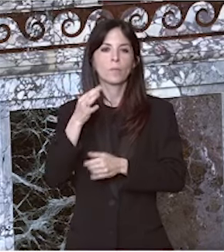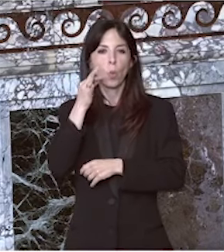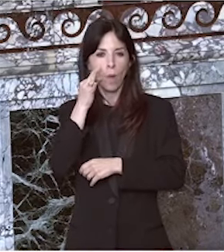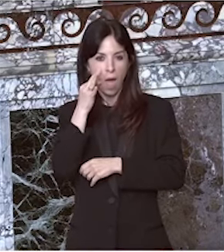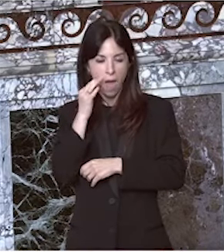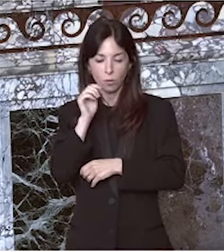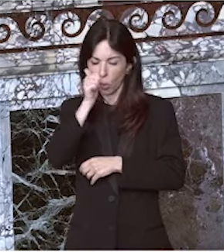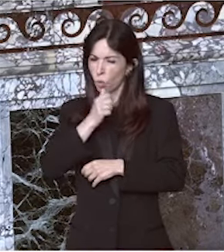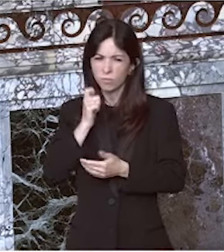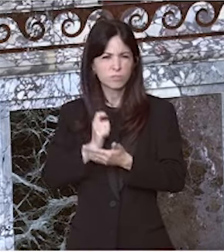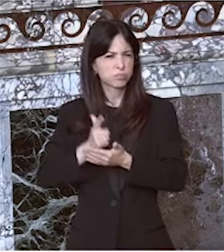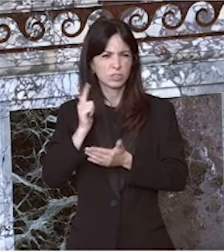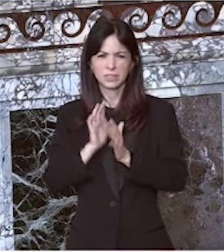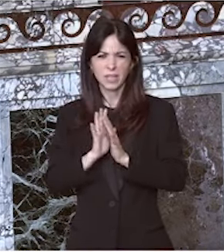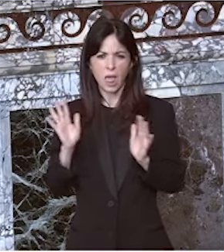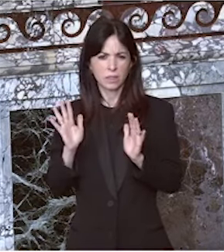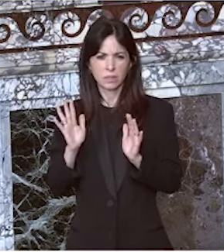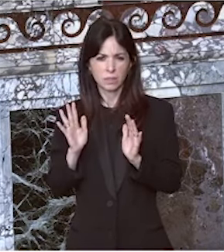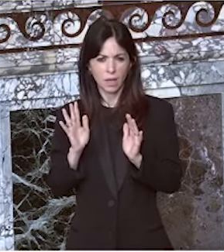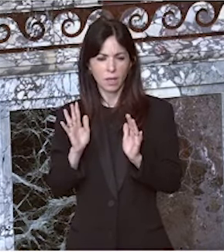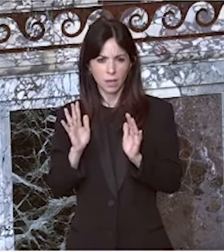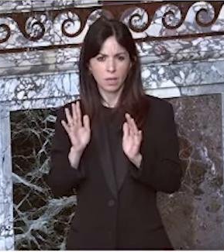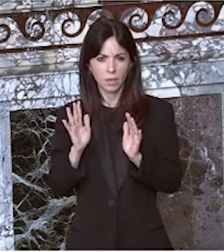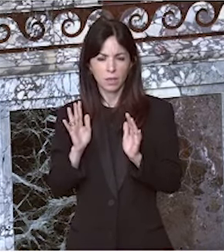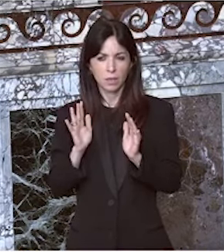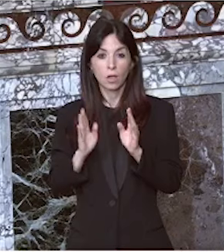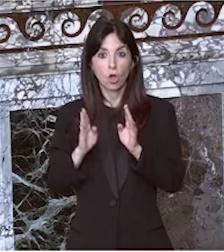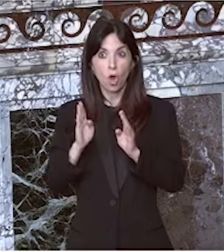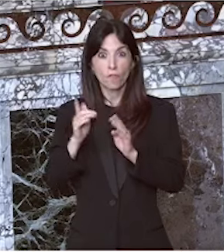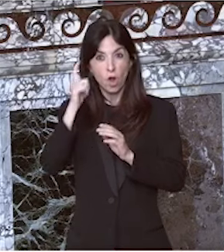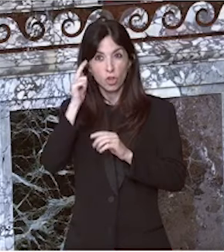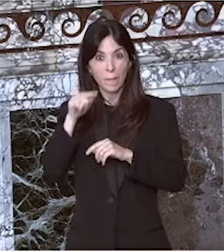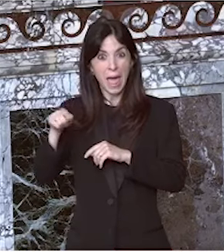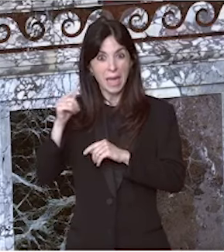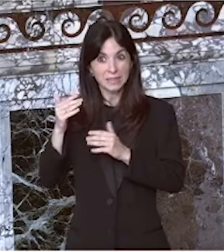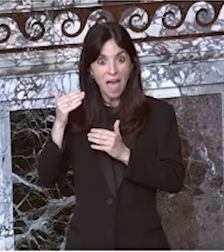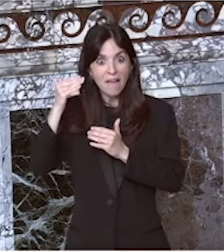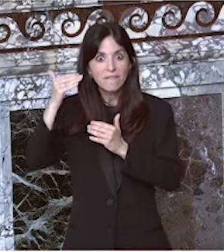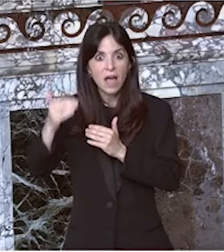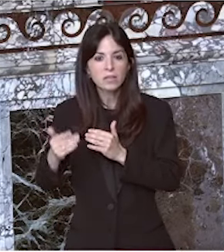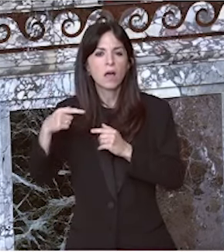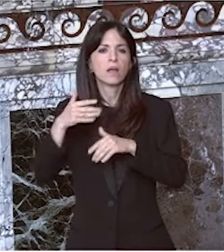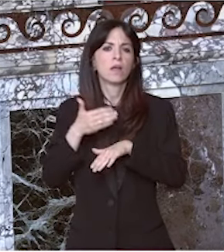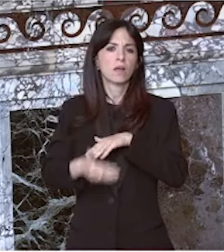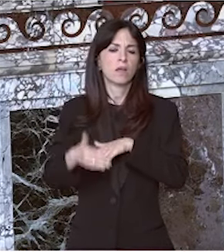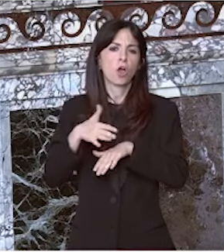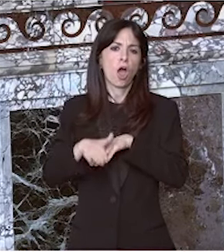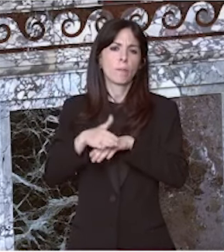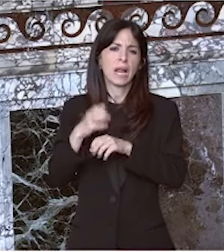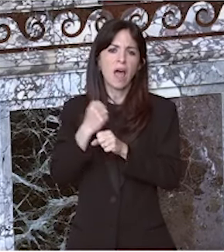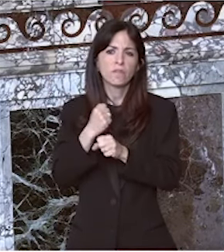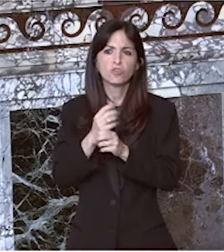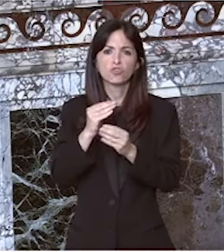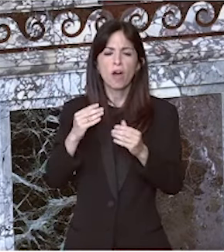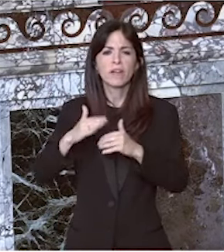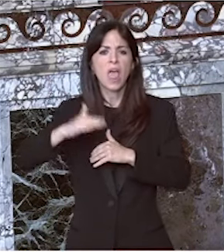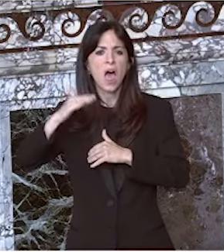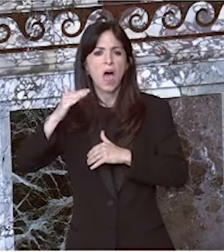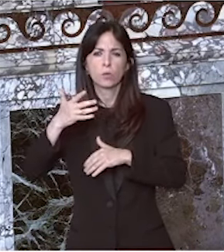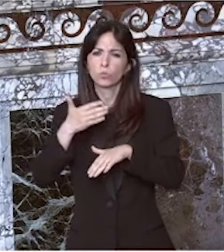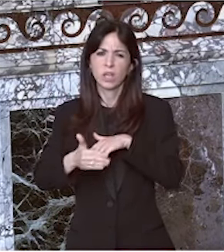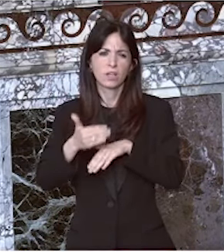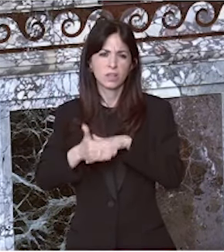ruolo decisivo. Il ritardo rispetto a molti paesi avanzati nelle competenze lavorative di giovani e adulti si